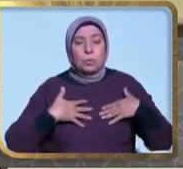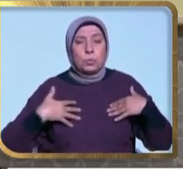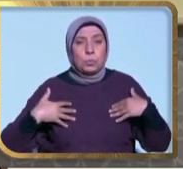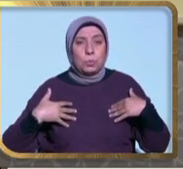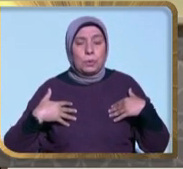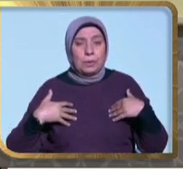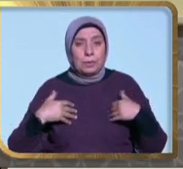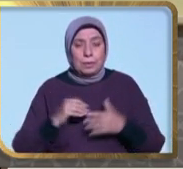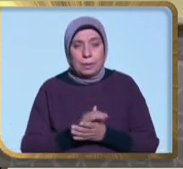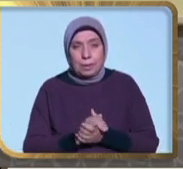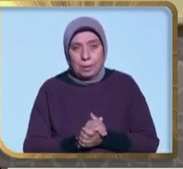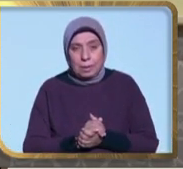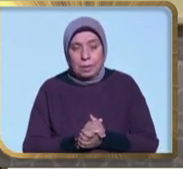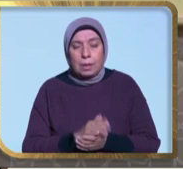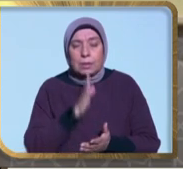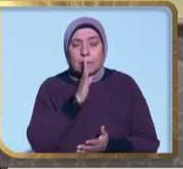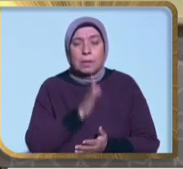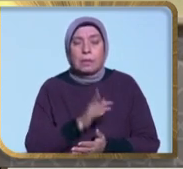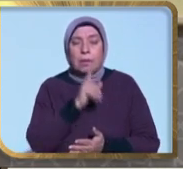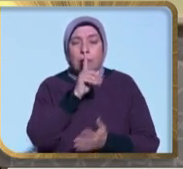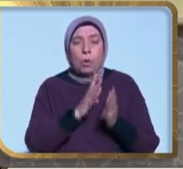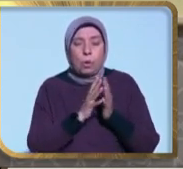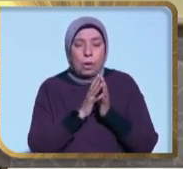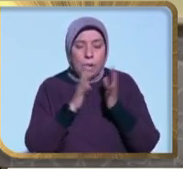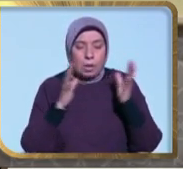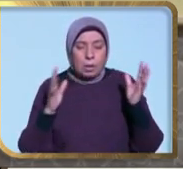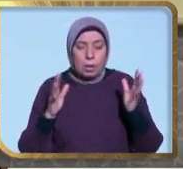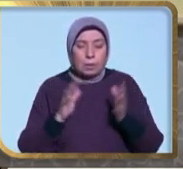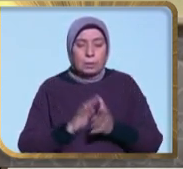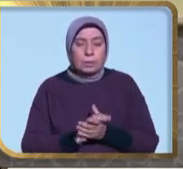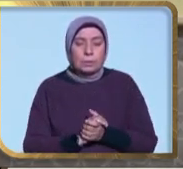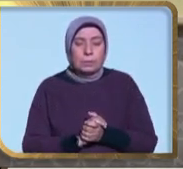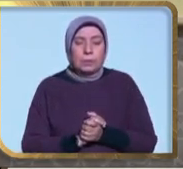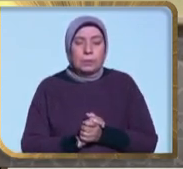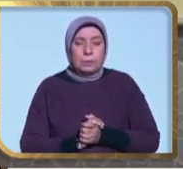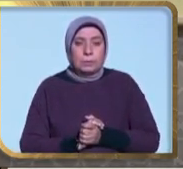الصدور صدق الله